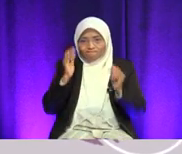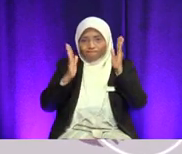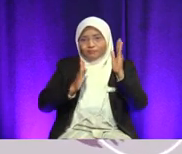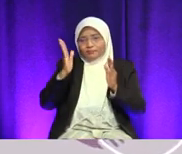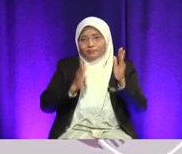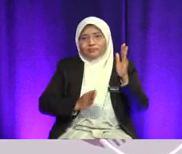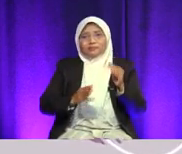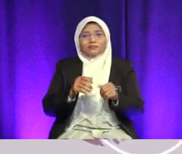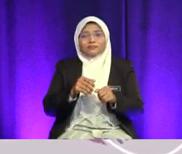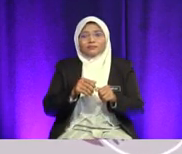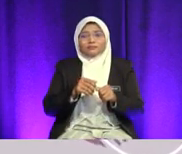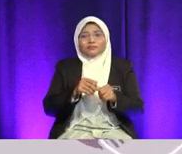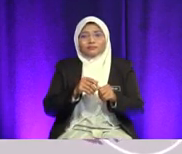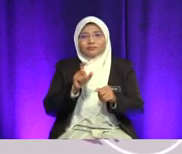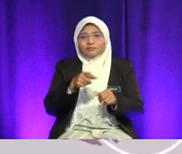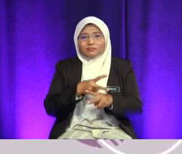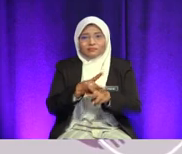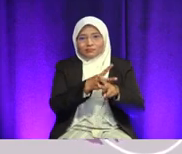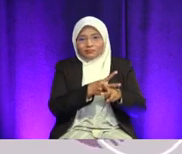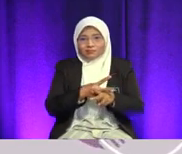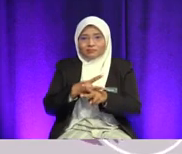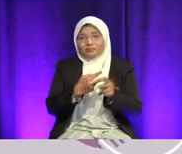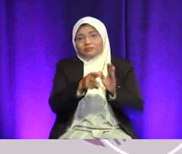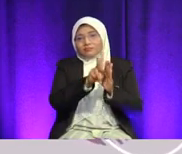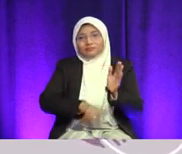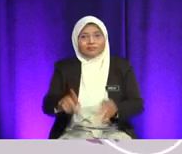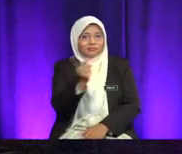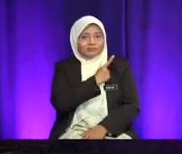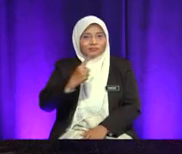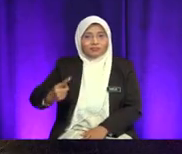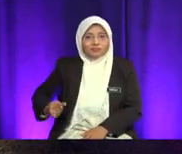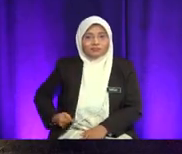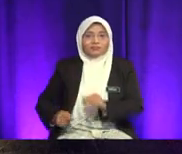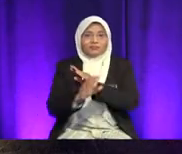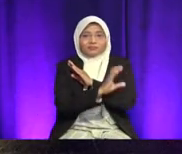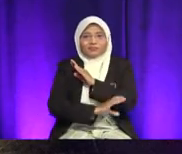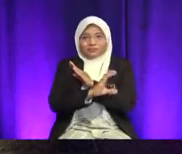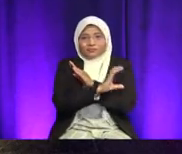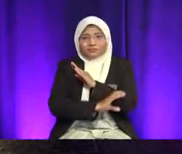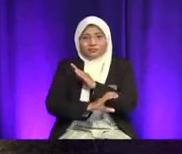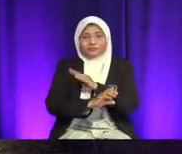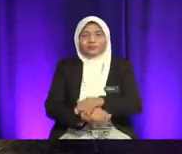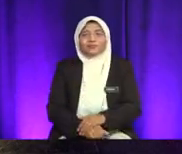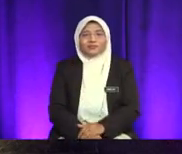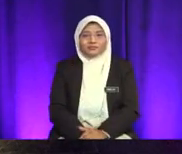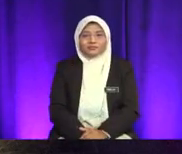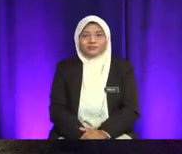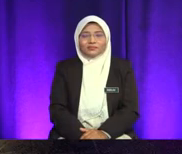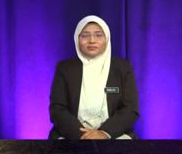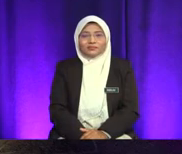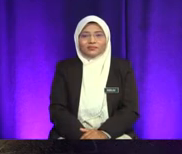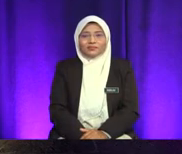terpelihara pada masa kedatangan Oke terima kasih Anwari rumusan yang sangat tepat